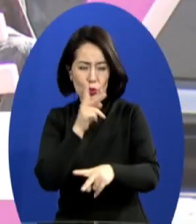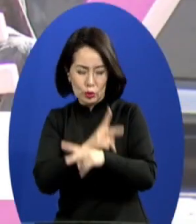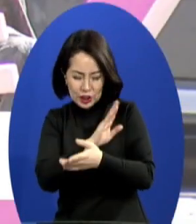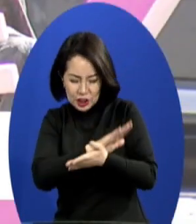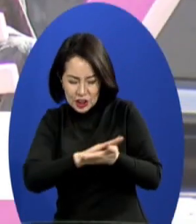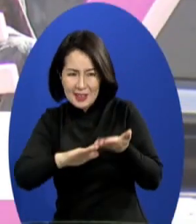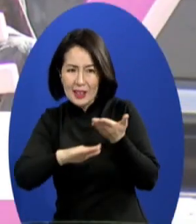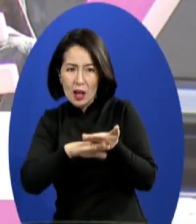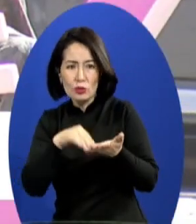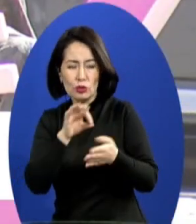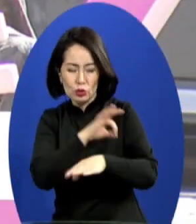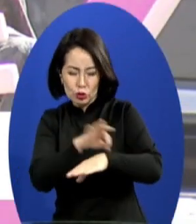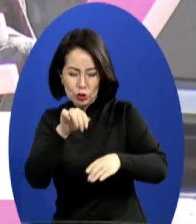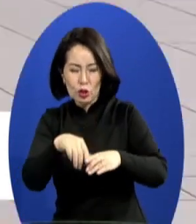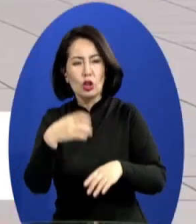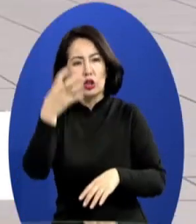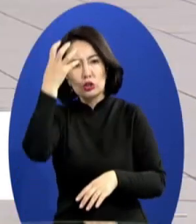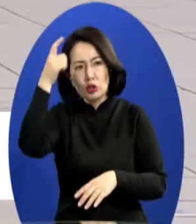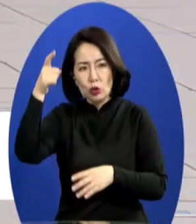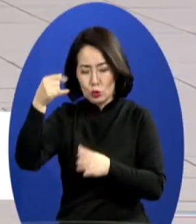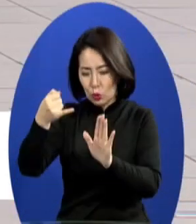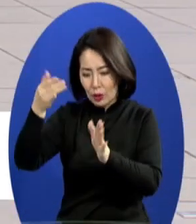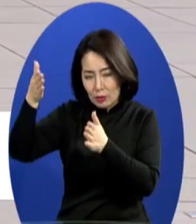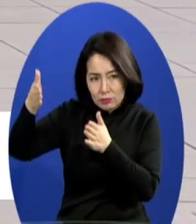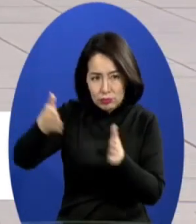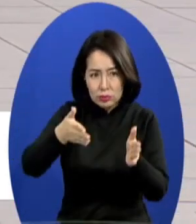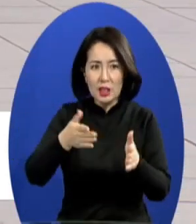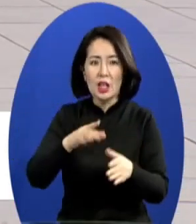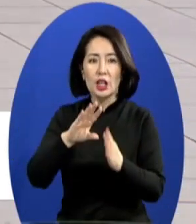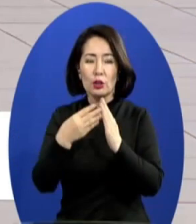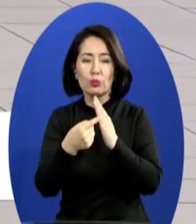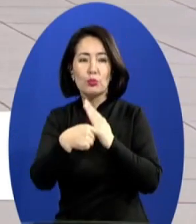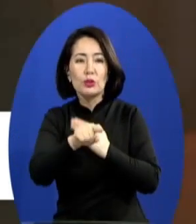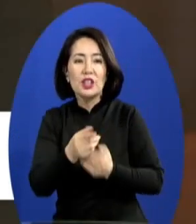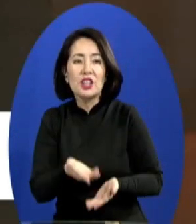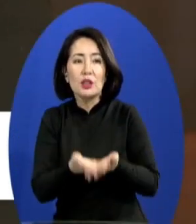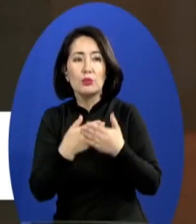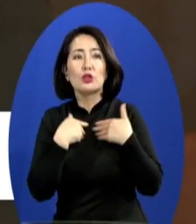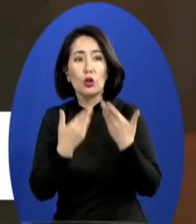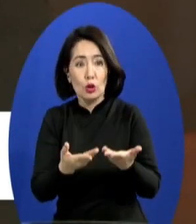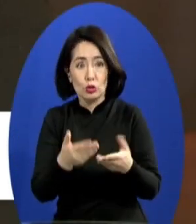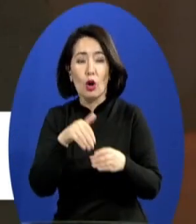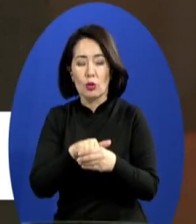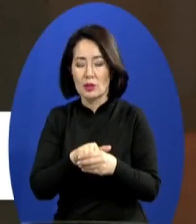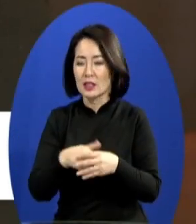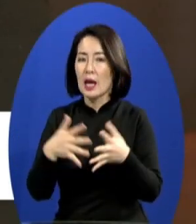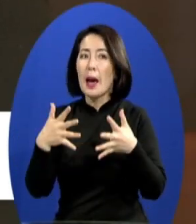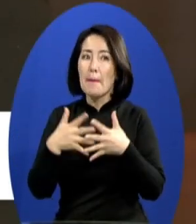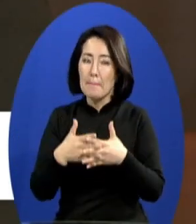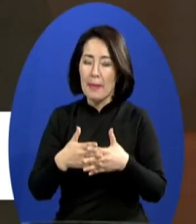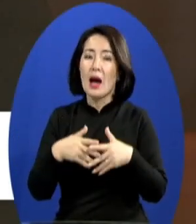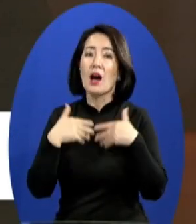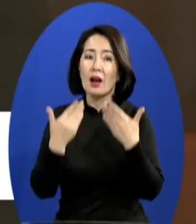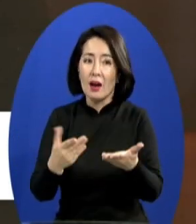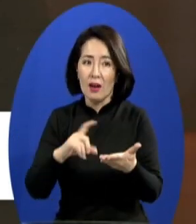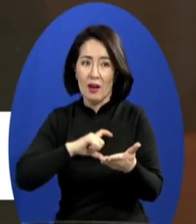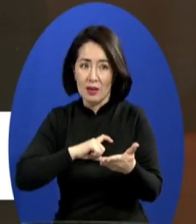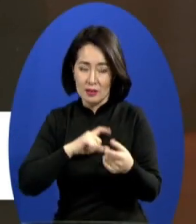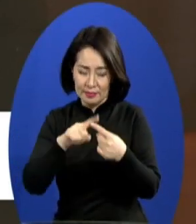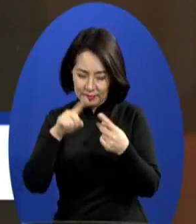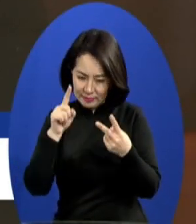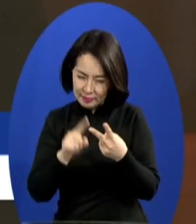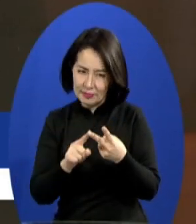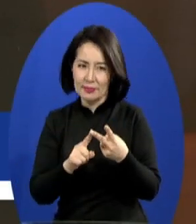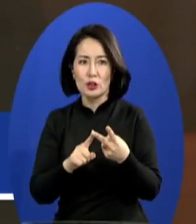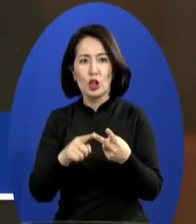төсөөлдөд төрөөс 6 чиглэлээр гэр бүлд дэмжлэг үзүүлэхээр тусгсан байна. Арын сууц орон байраар хангах хэрэгтэй ч гэдэг юм те энэ талаас нь